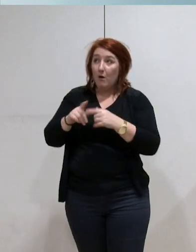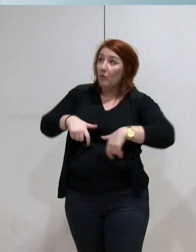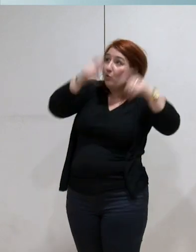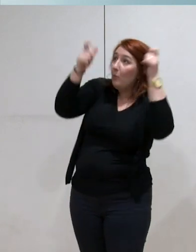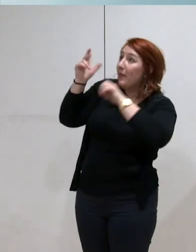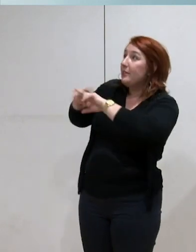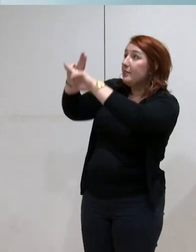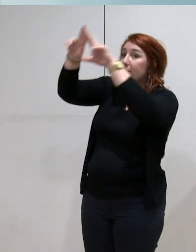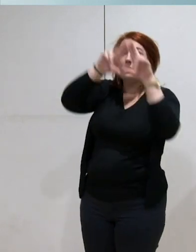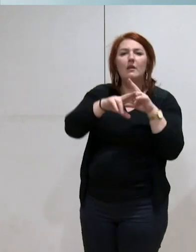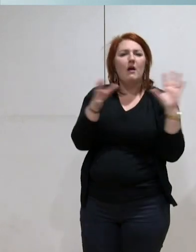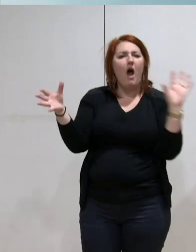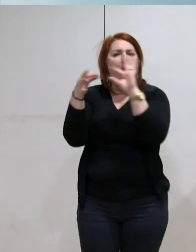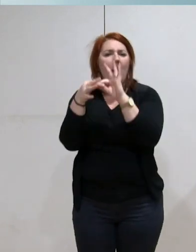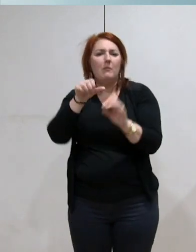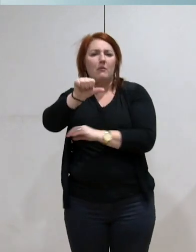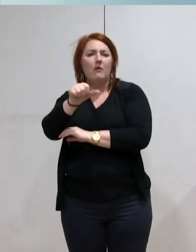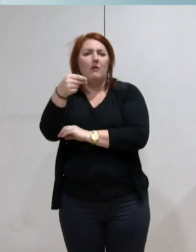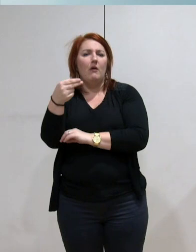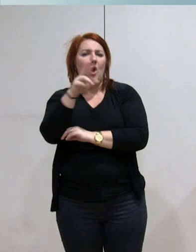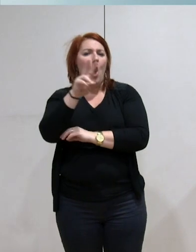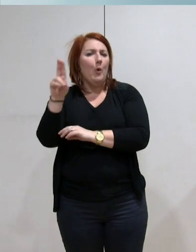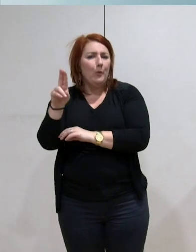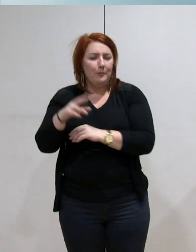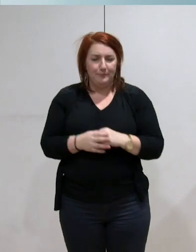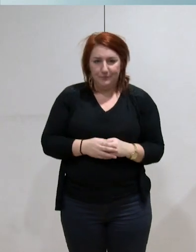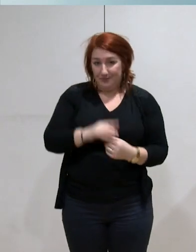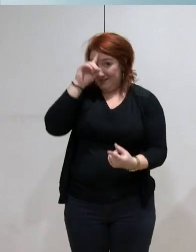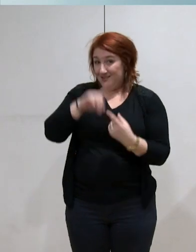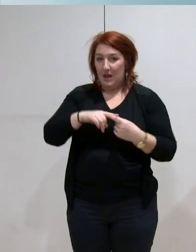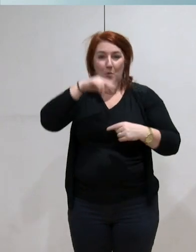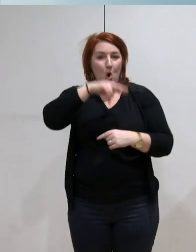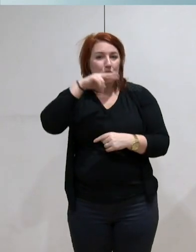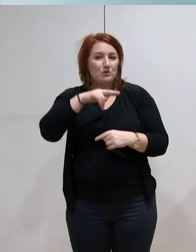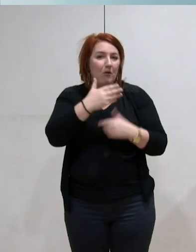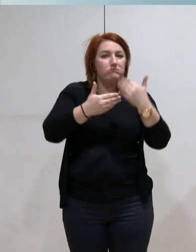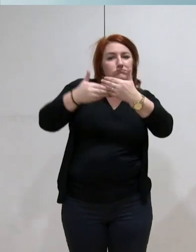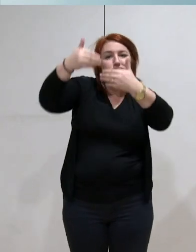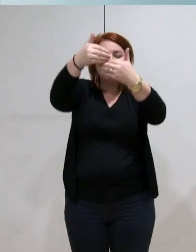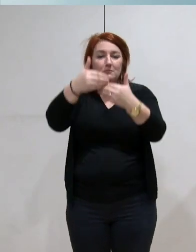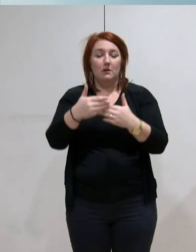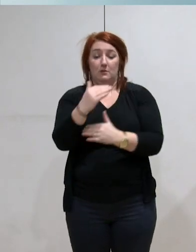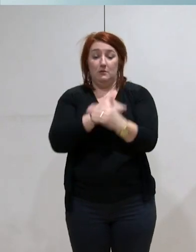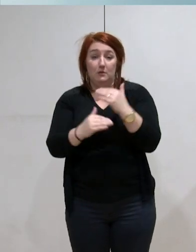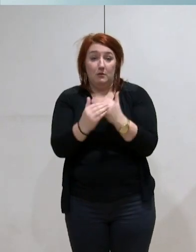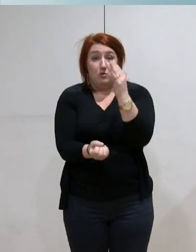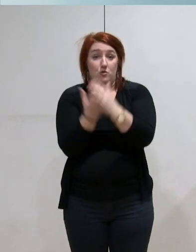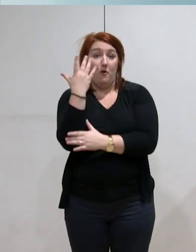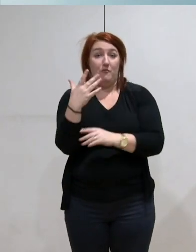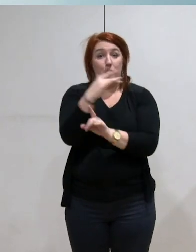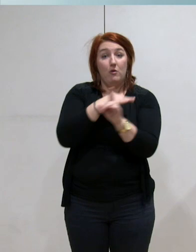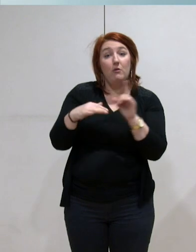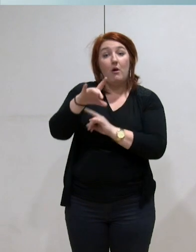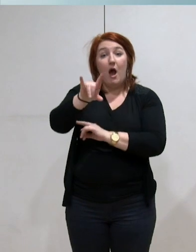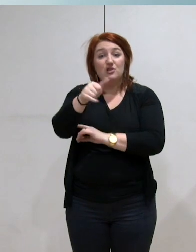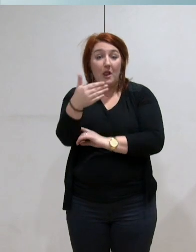en lien avec l'anrue pour ce qui concerne le logement la Ville poursuit son soutien aux opérations neuves dans le logement social